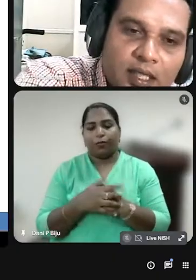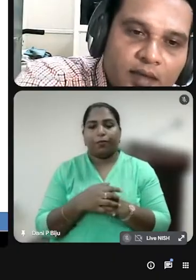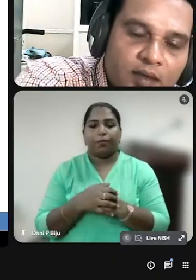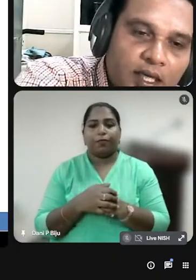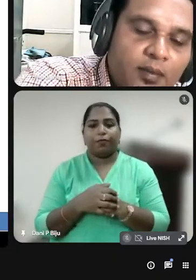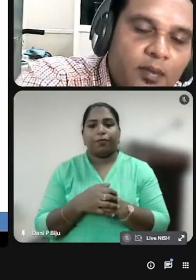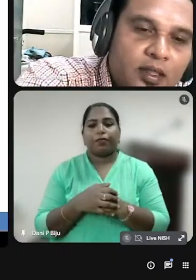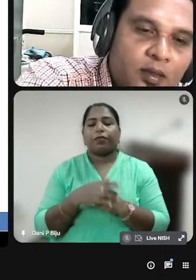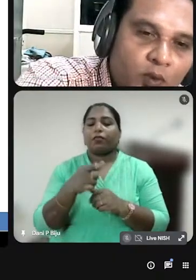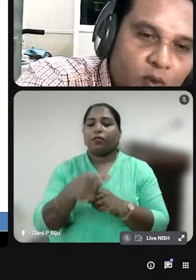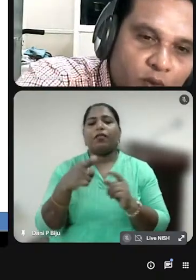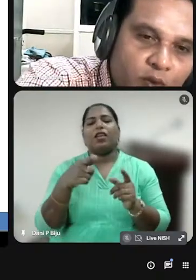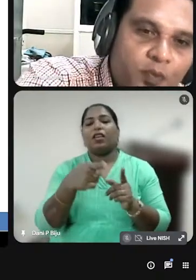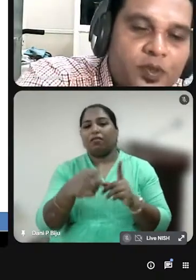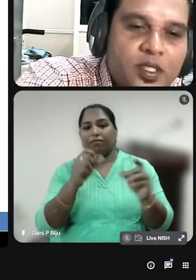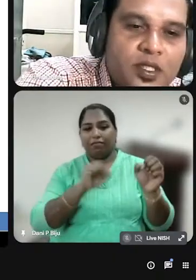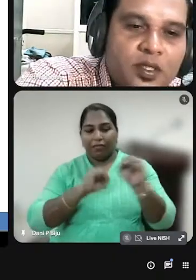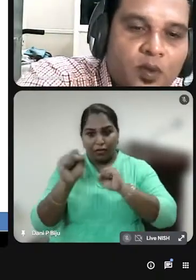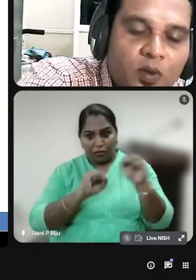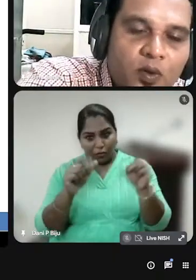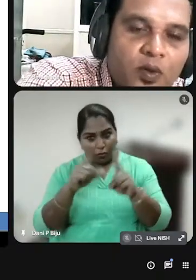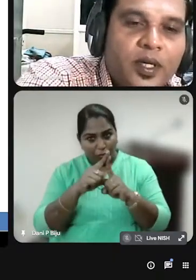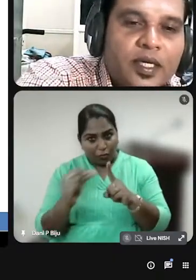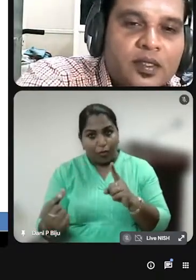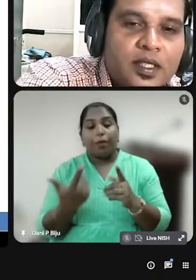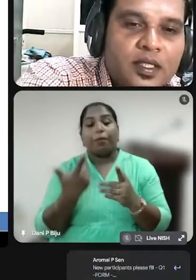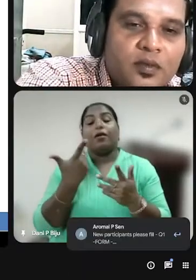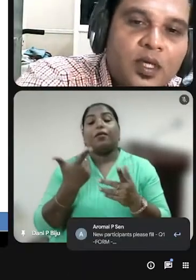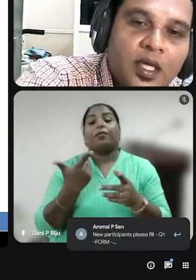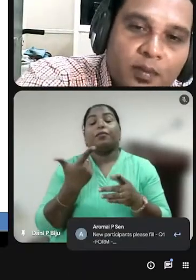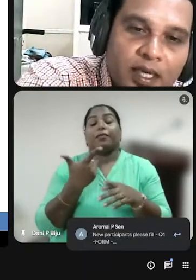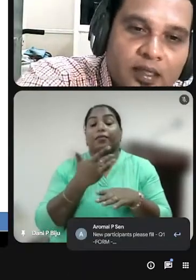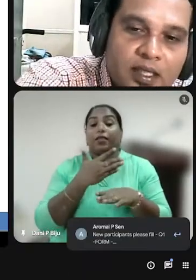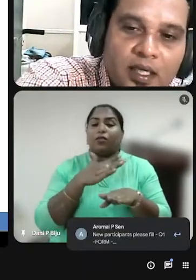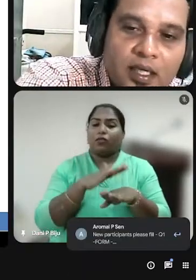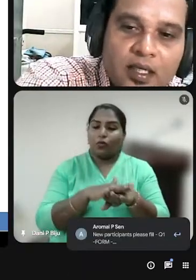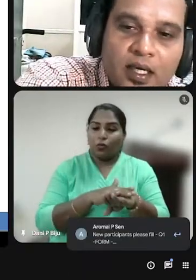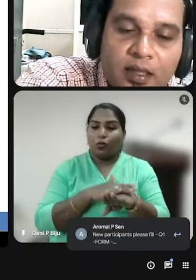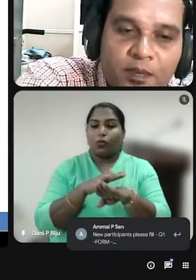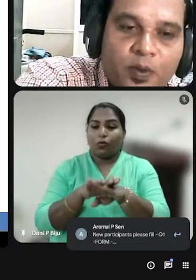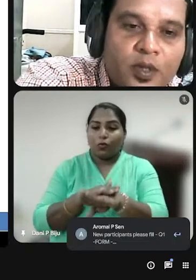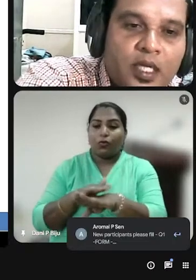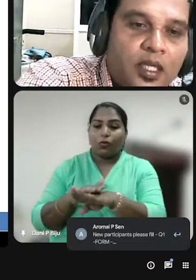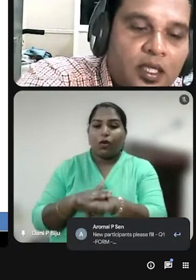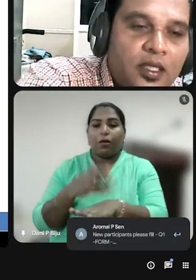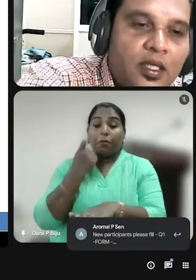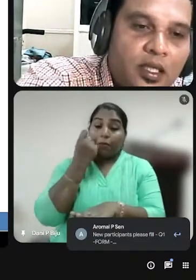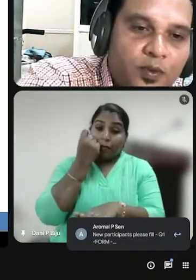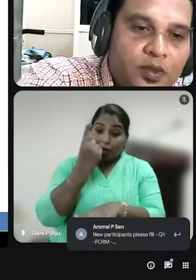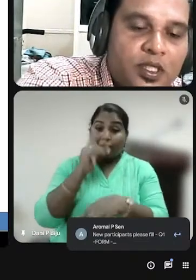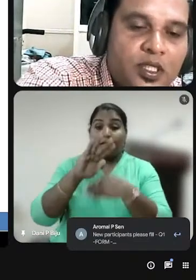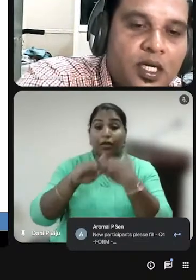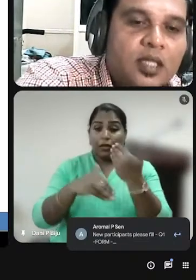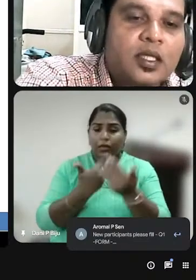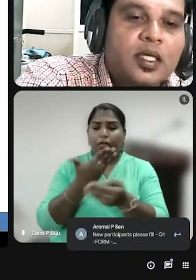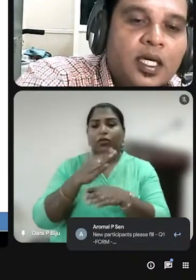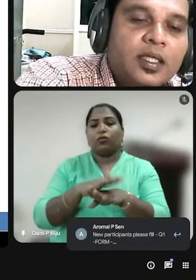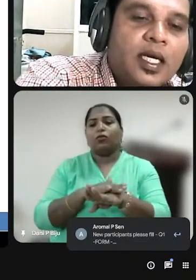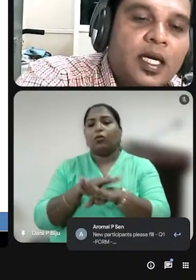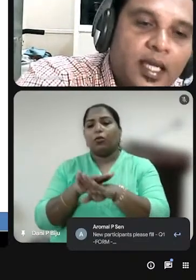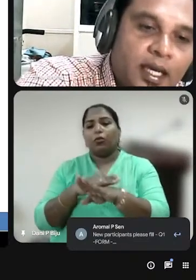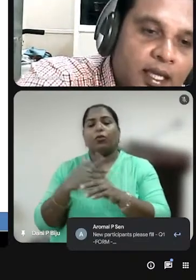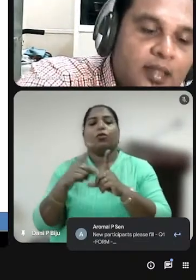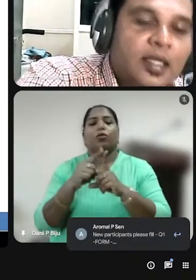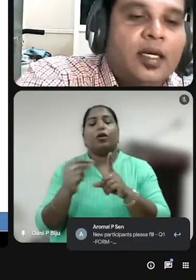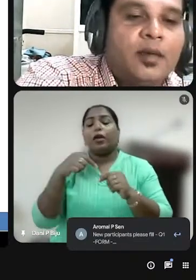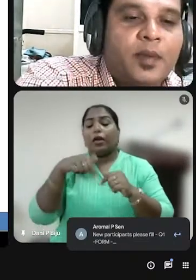വളരെ സാവധാനം മാത്രം ഓരോ പൊസിഷനും ഓരോ എക്സസൈസും മനസ്സിലാക്കുക. ഇപ്പോ ഞാൻ നിൽക്കുന്നത് ഈ പൊസിഷനാണെന്ന്